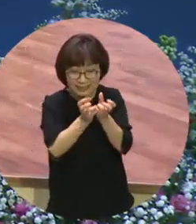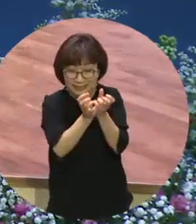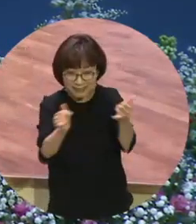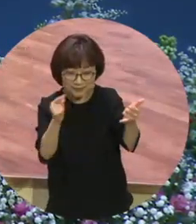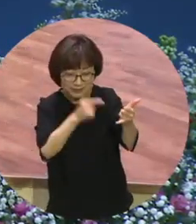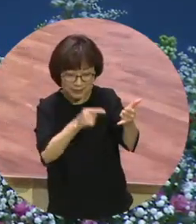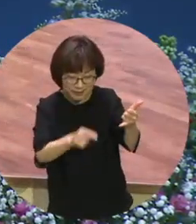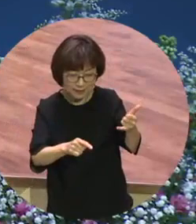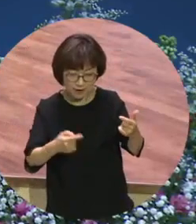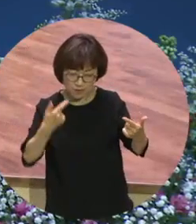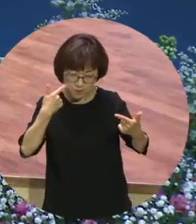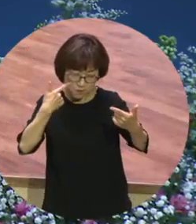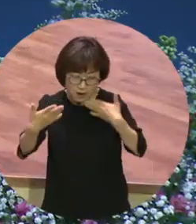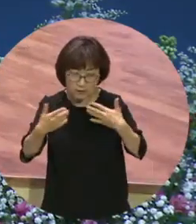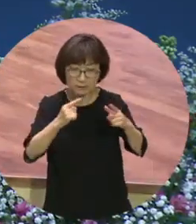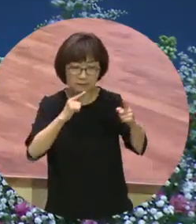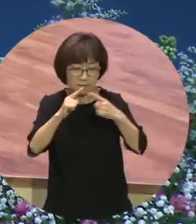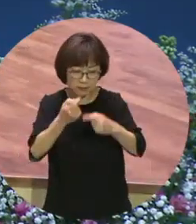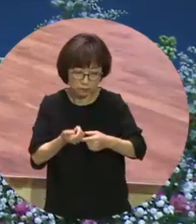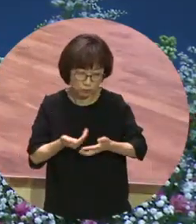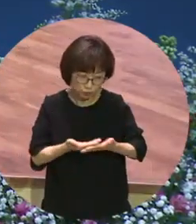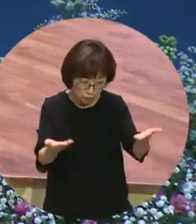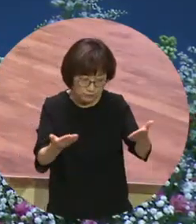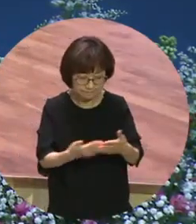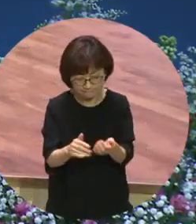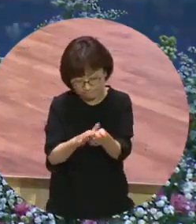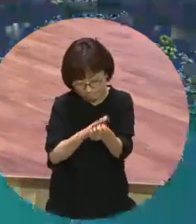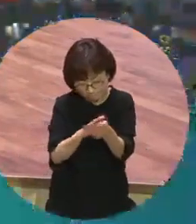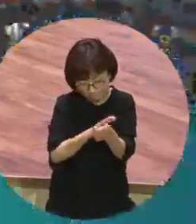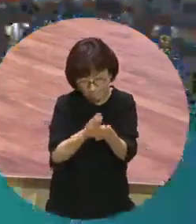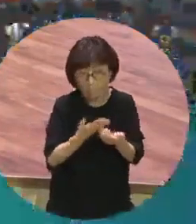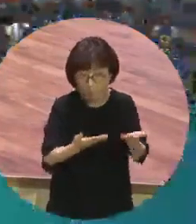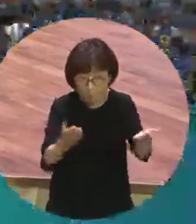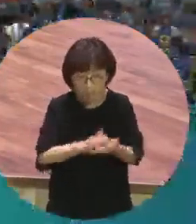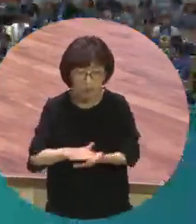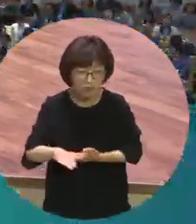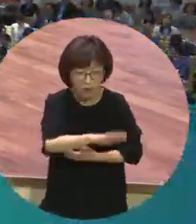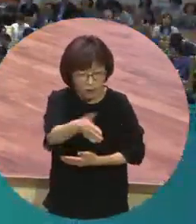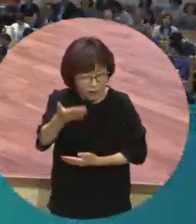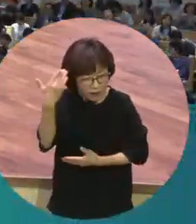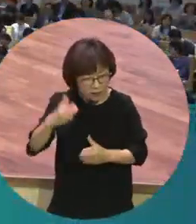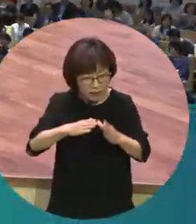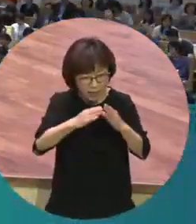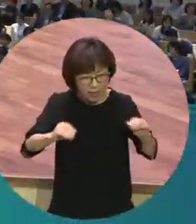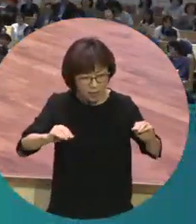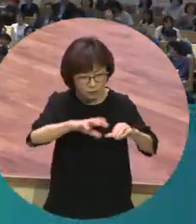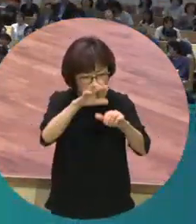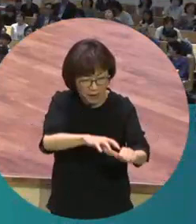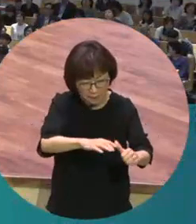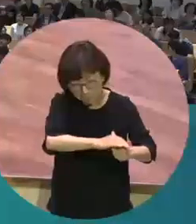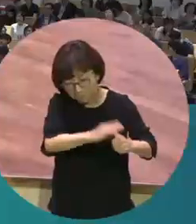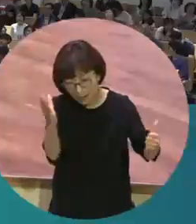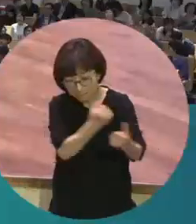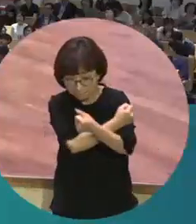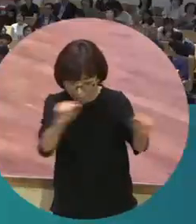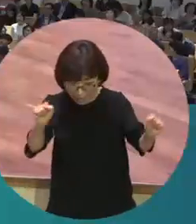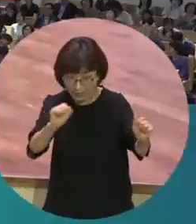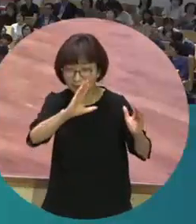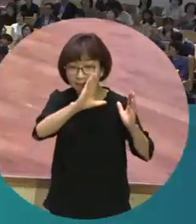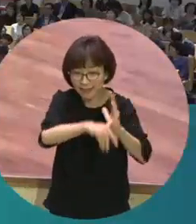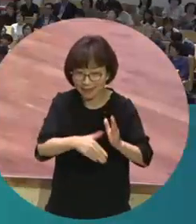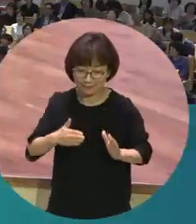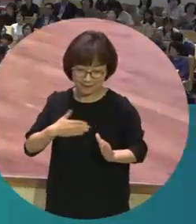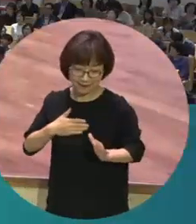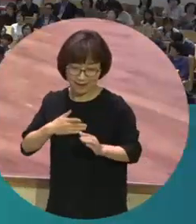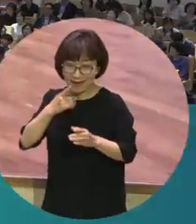말씀으로 위로와 격려를 해 주십니다. 5절입니다. 너희가 애굽에서 나올 때에 내가 너희와 언약한 말과 나의